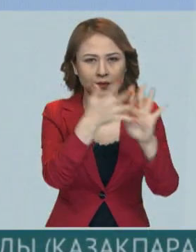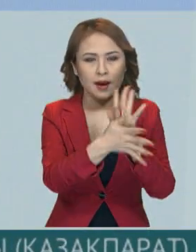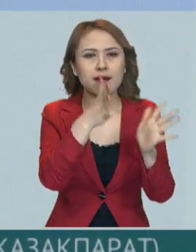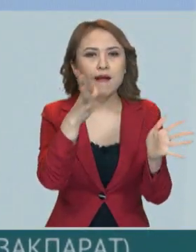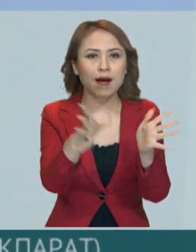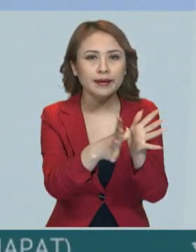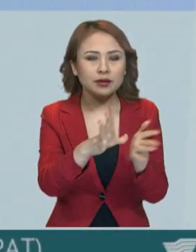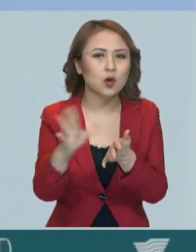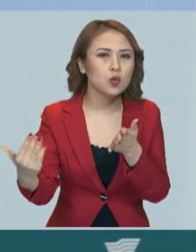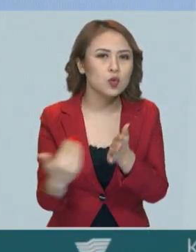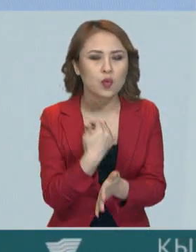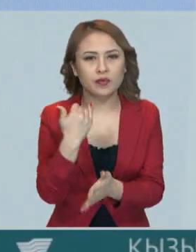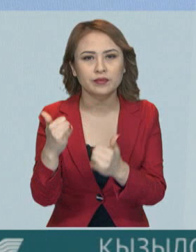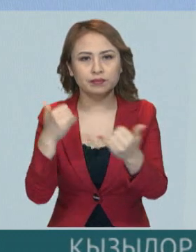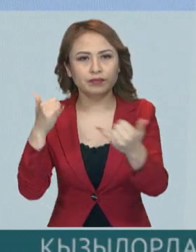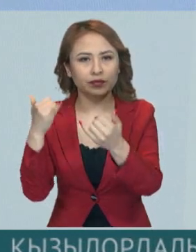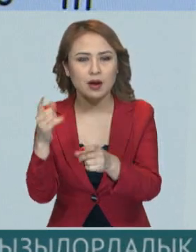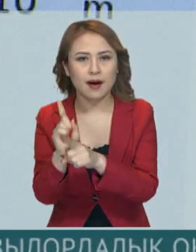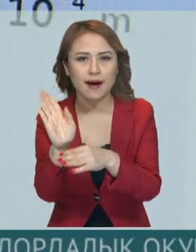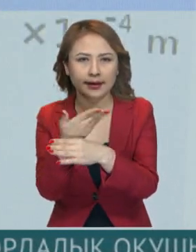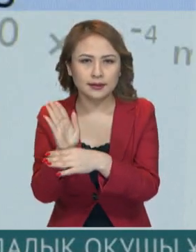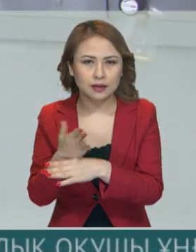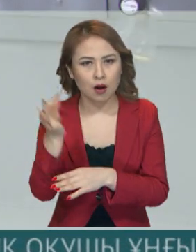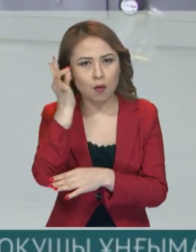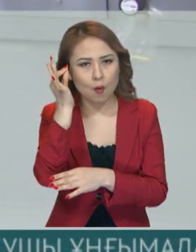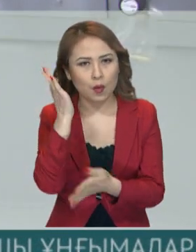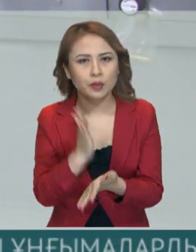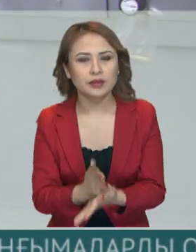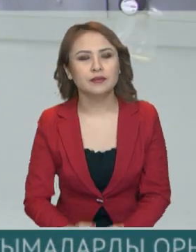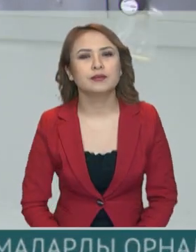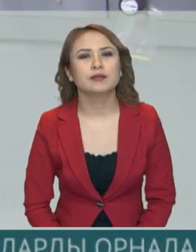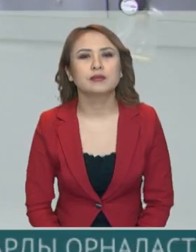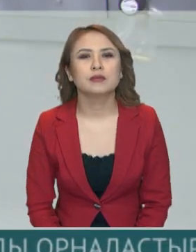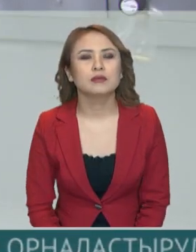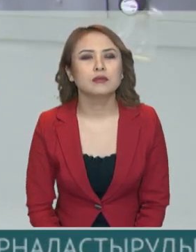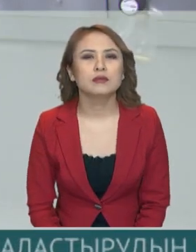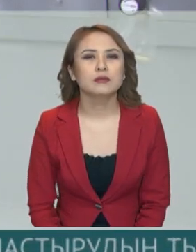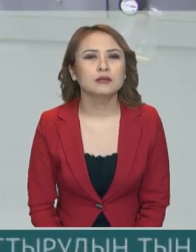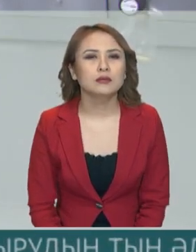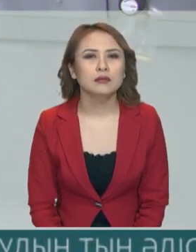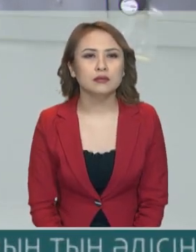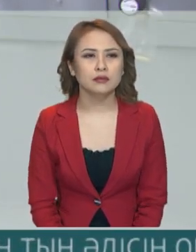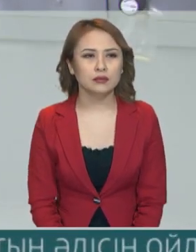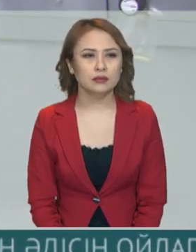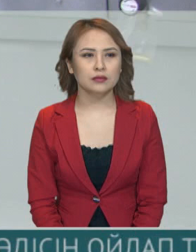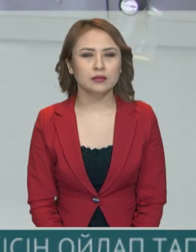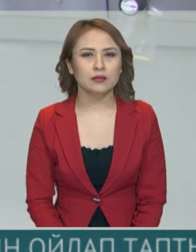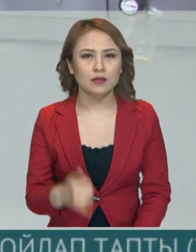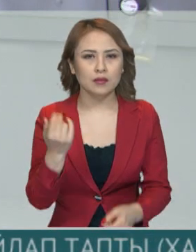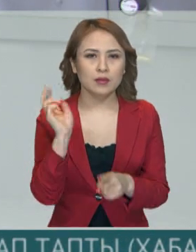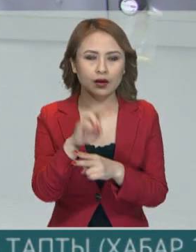жаңа жүйе әрбір электр желісінің бөлшектерін ескереді. Енді Нұрхаттың өзін айтса, жаңа